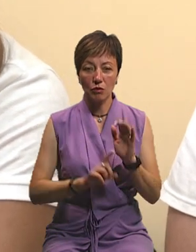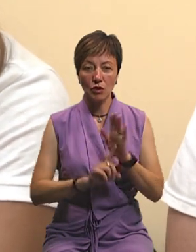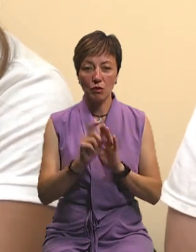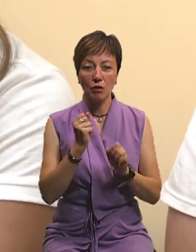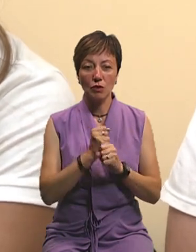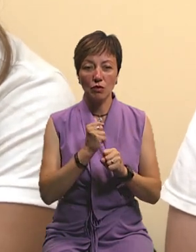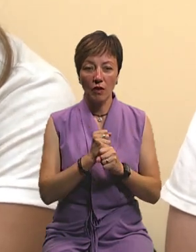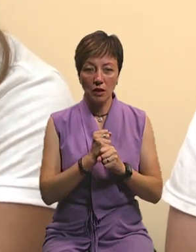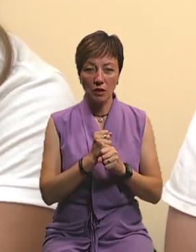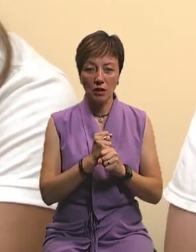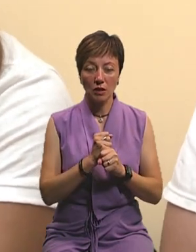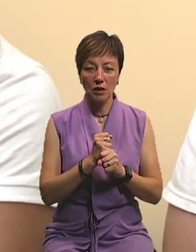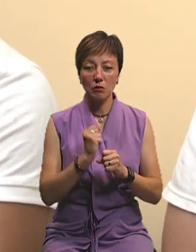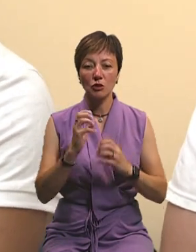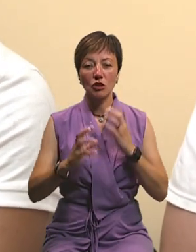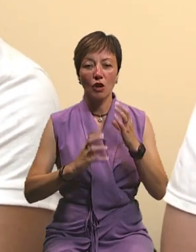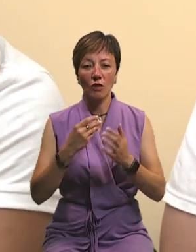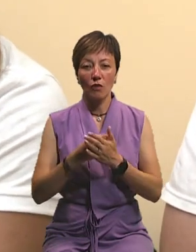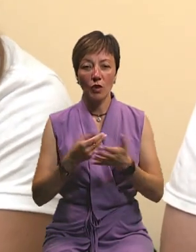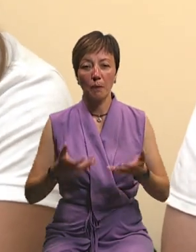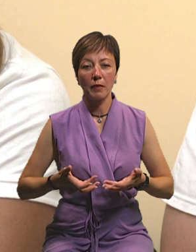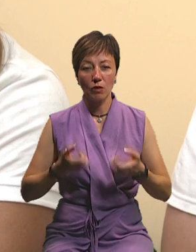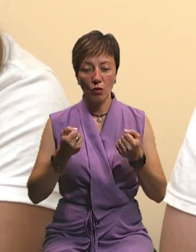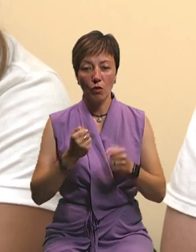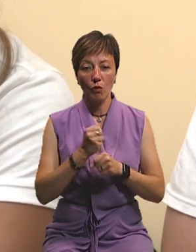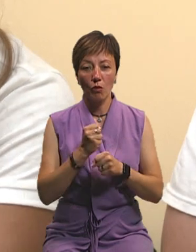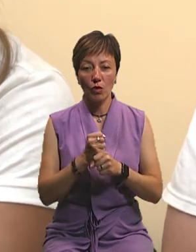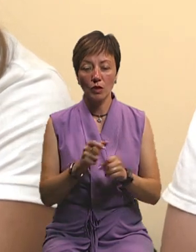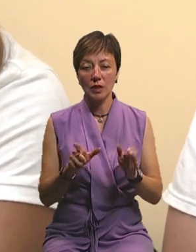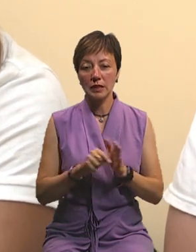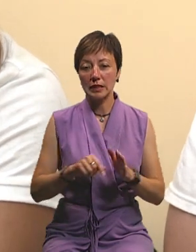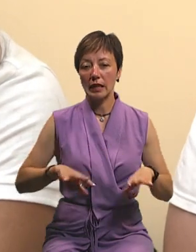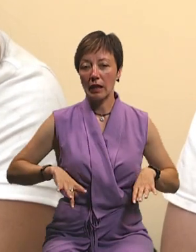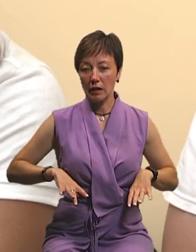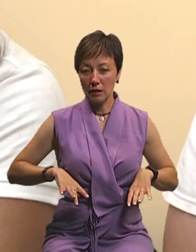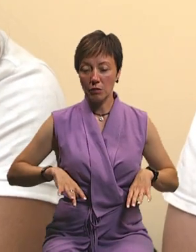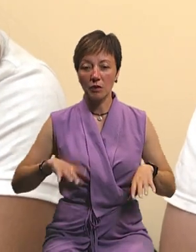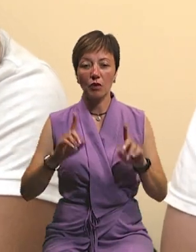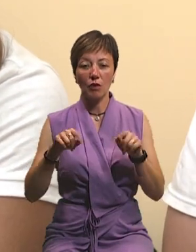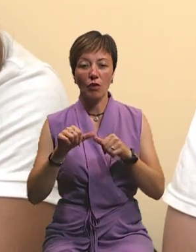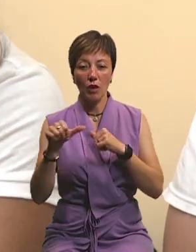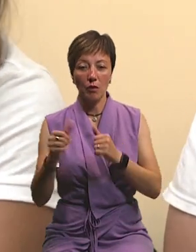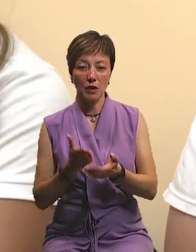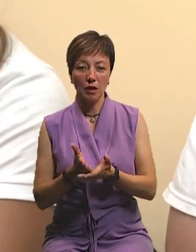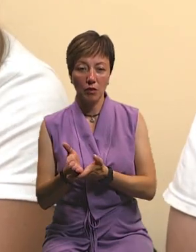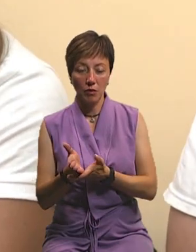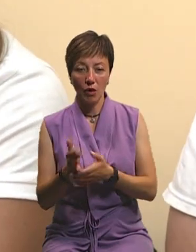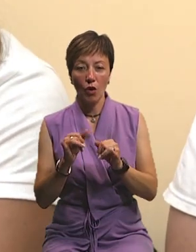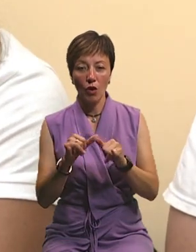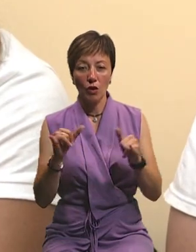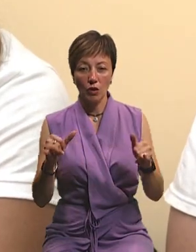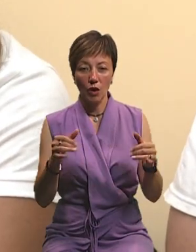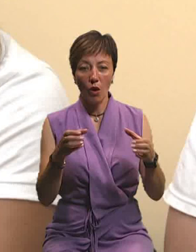працювати один з міжнародних фондів нас підтримав робота з коучами тобто як ще один такий окремий напрямок як розвиток